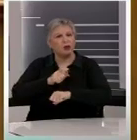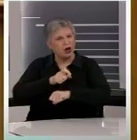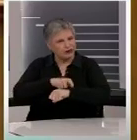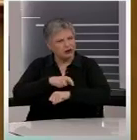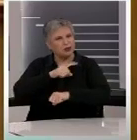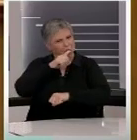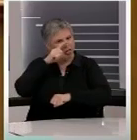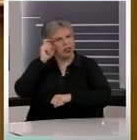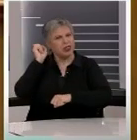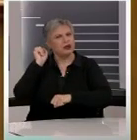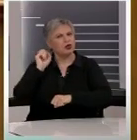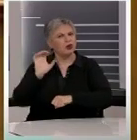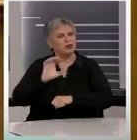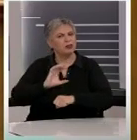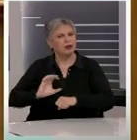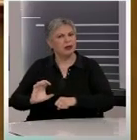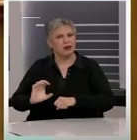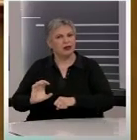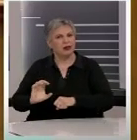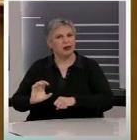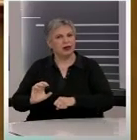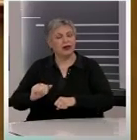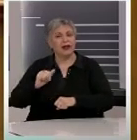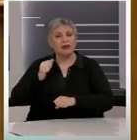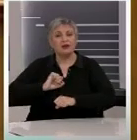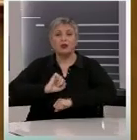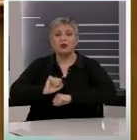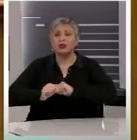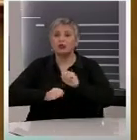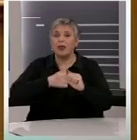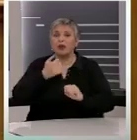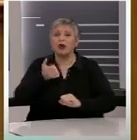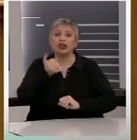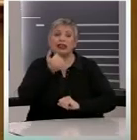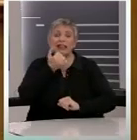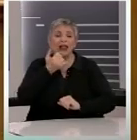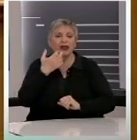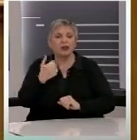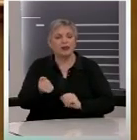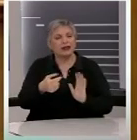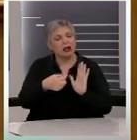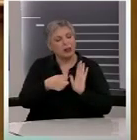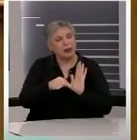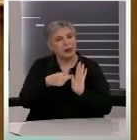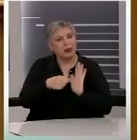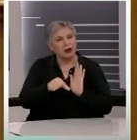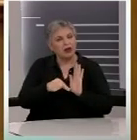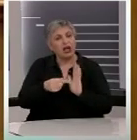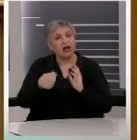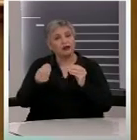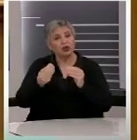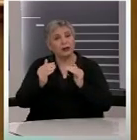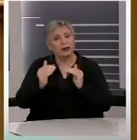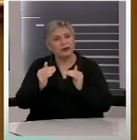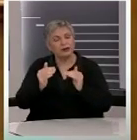συνθήκες να διορθώσει τα λάθη του παρελθόντος, να φέρει μια σταθερότητα, να